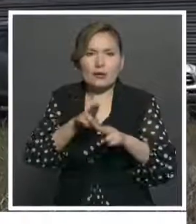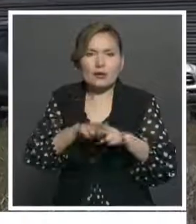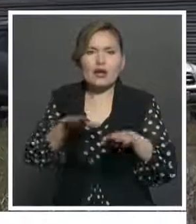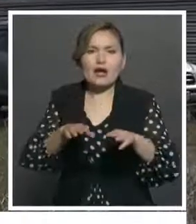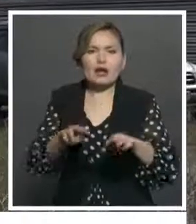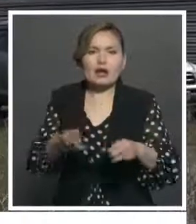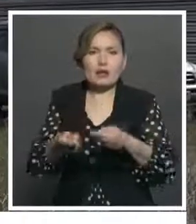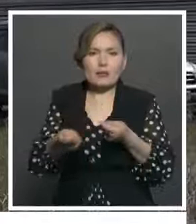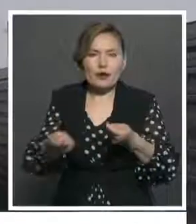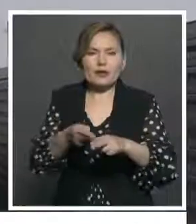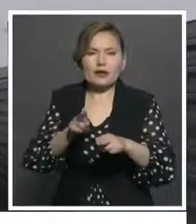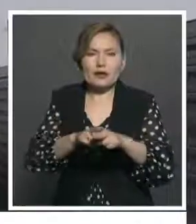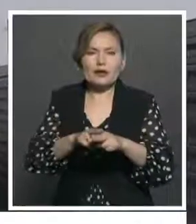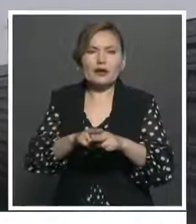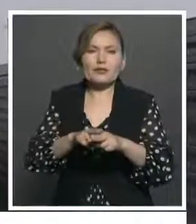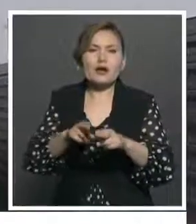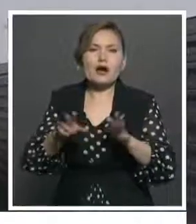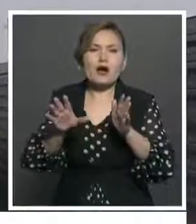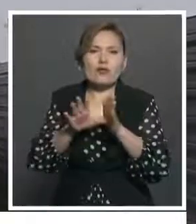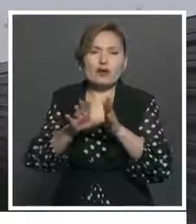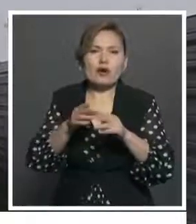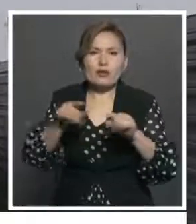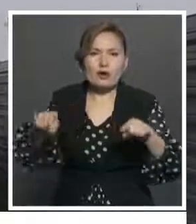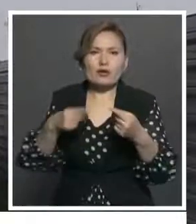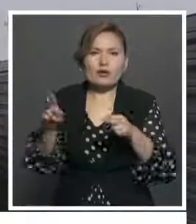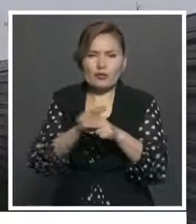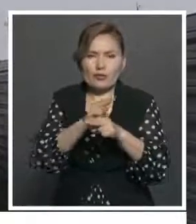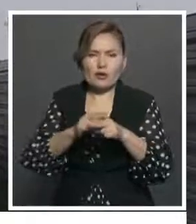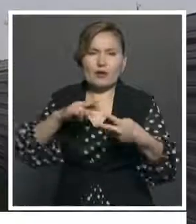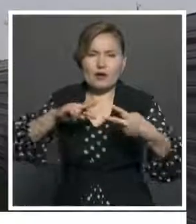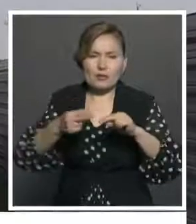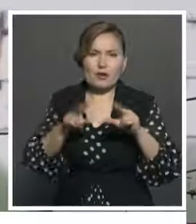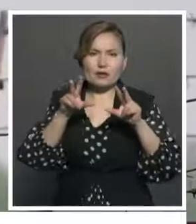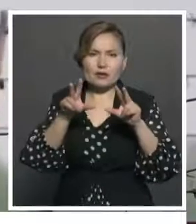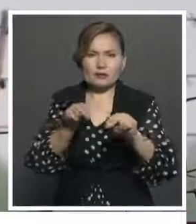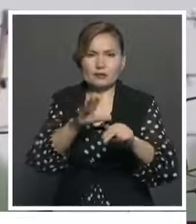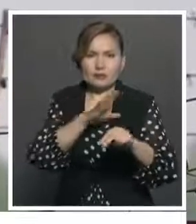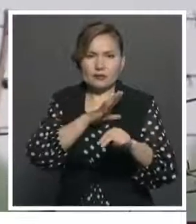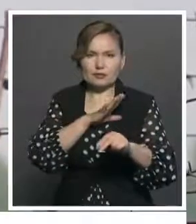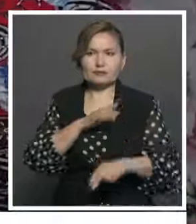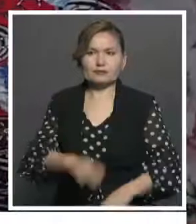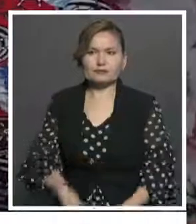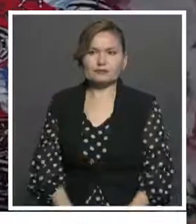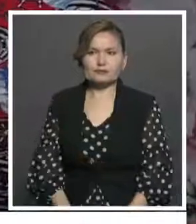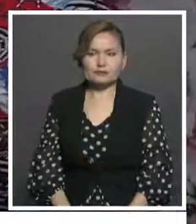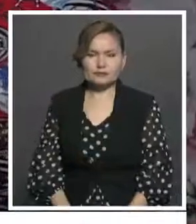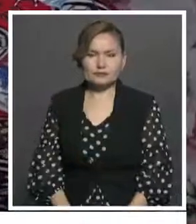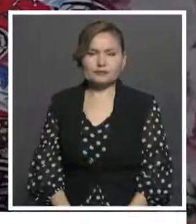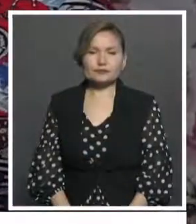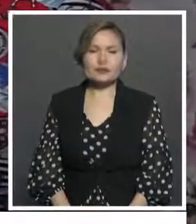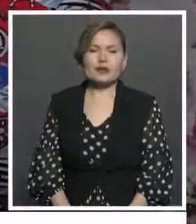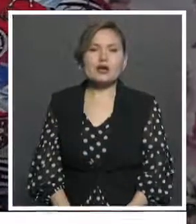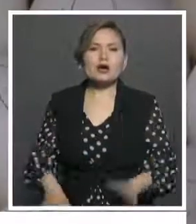билік өкілдері жарамсыз трансформаторды жуық арада жаңасына алмастыратынын айтты. Включили свет.